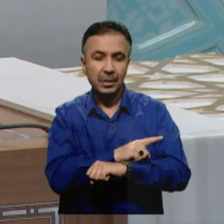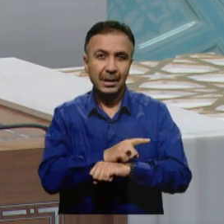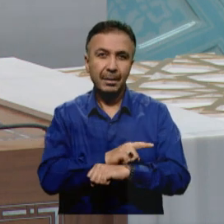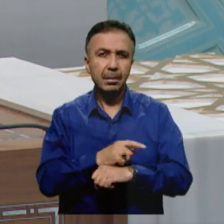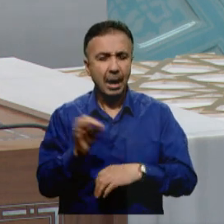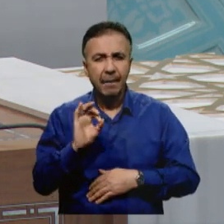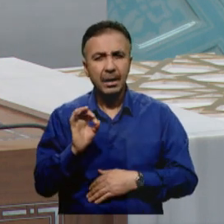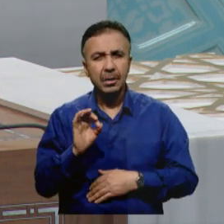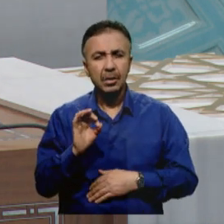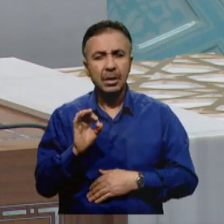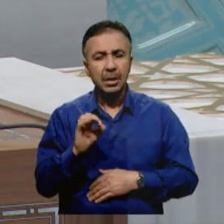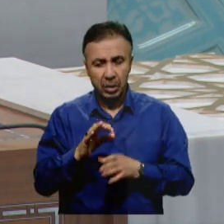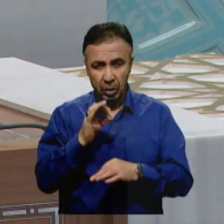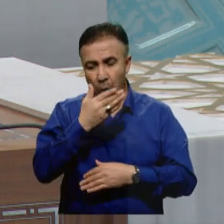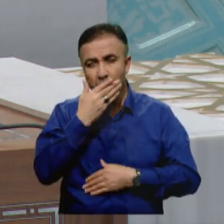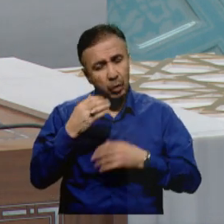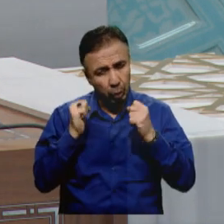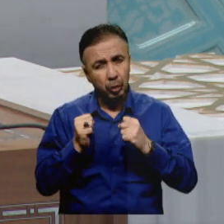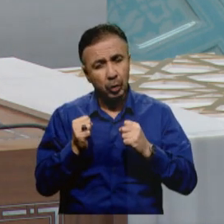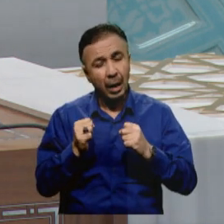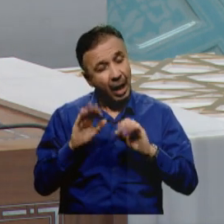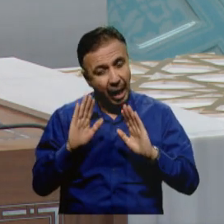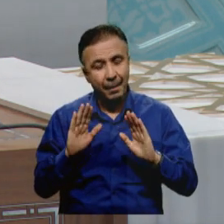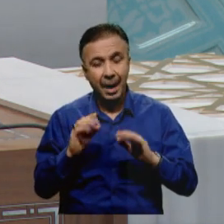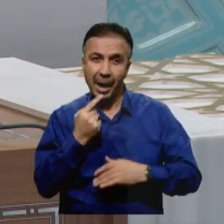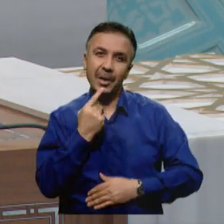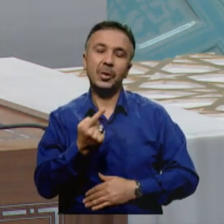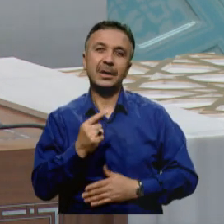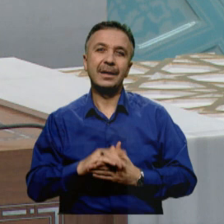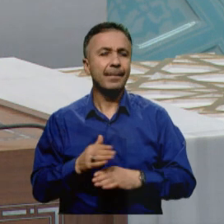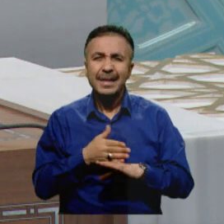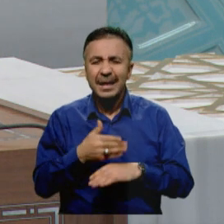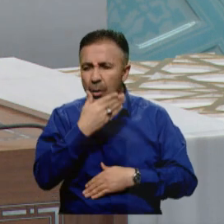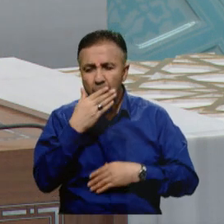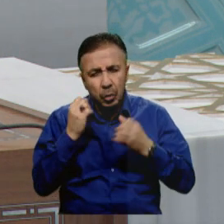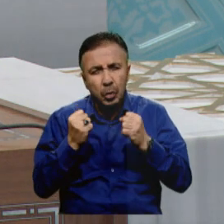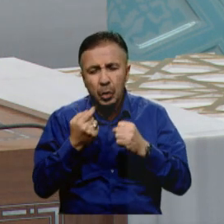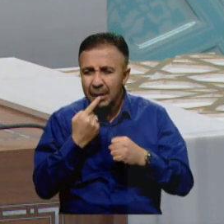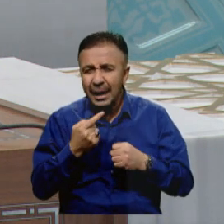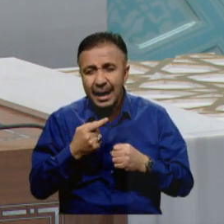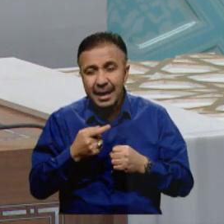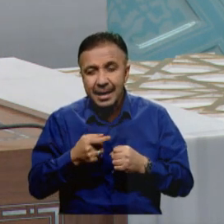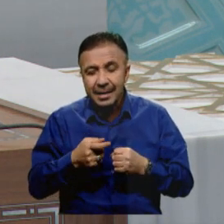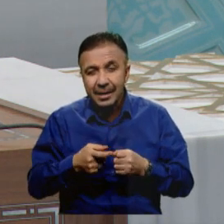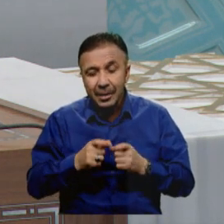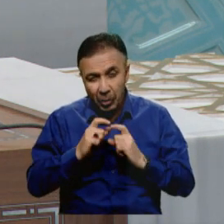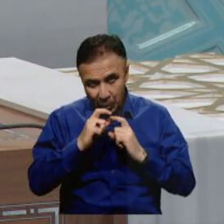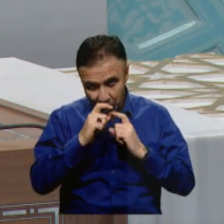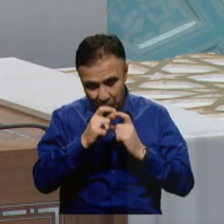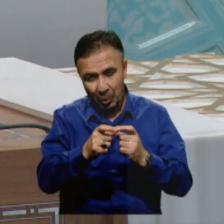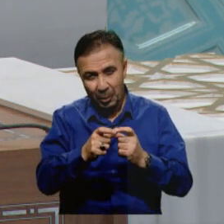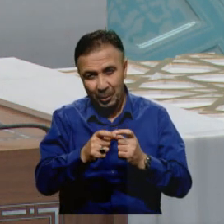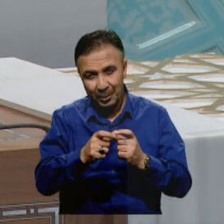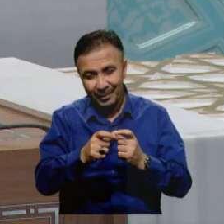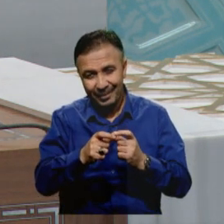evet kişi oruç ibadetini yapıyor ama diyor ki işte neden oruç tutuyorsun diye soruluyor. Efendim sağlığa iyi